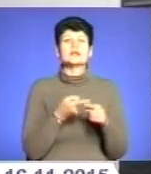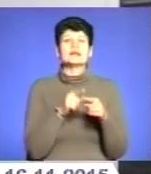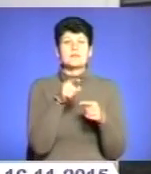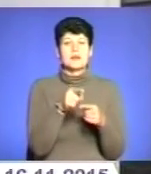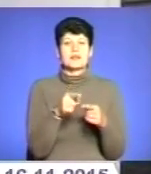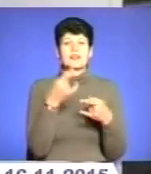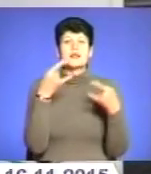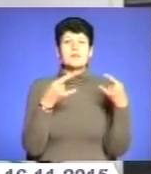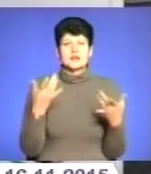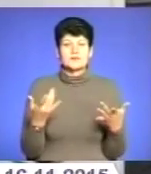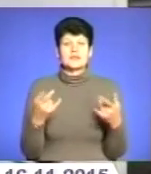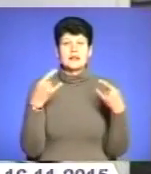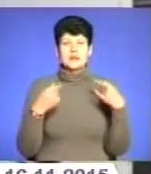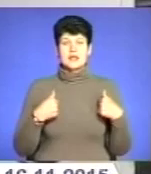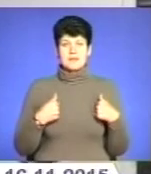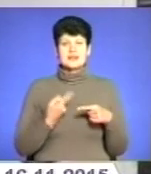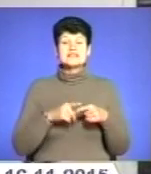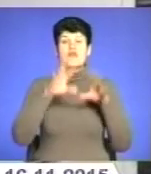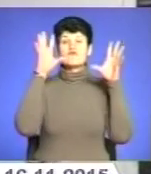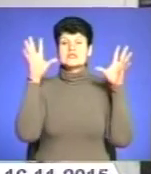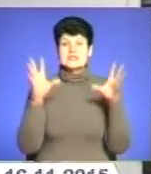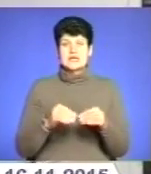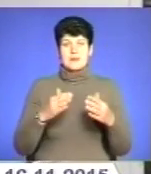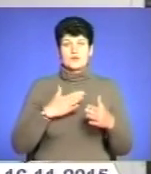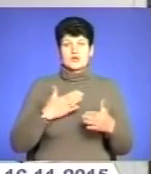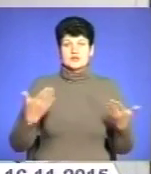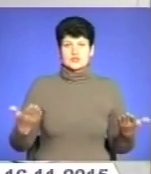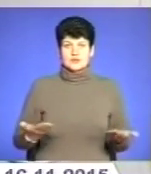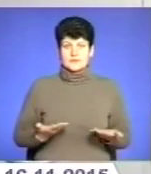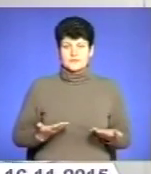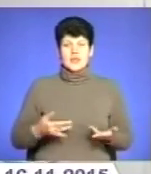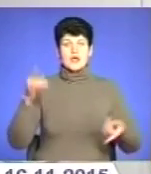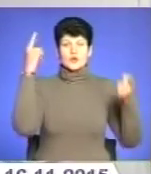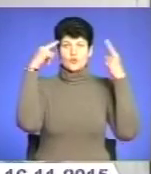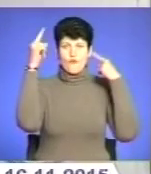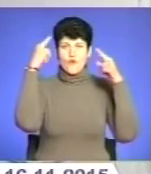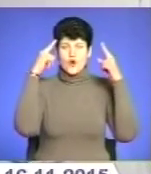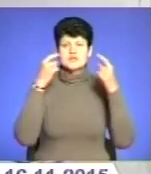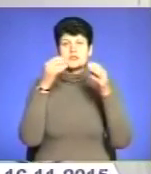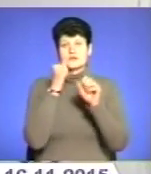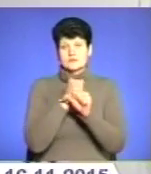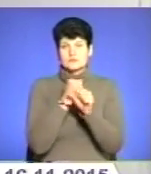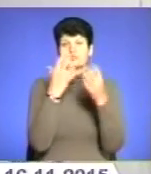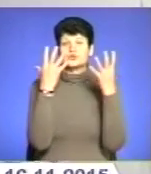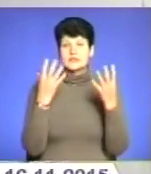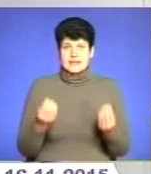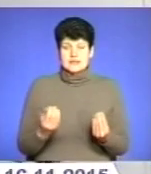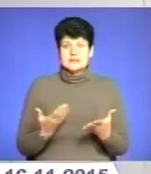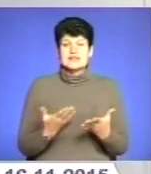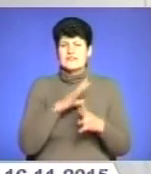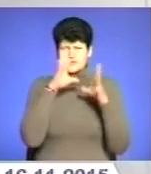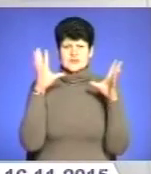телебачення? Телебачення для мене все. Це моє життя, творчість, буденність. І